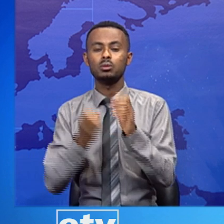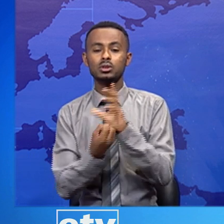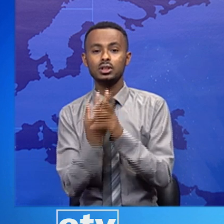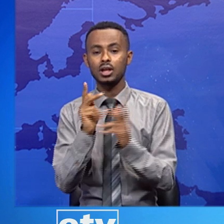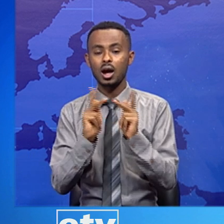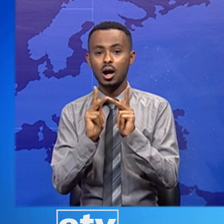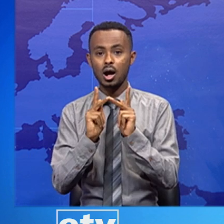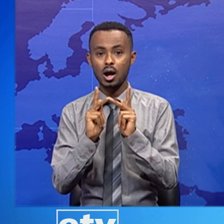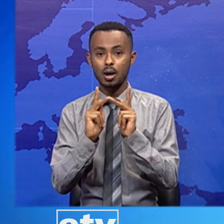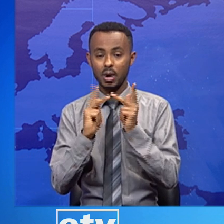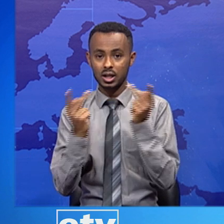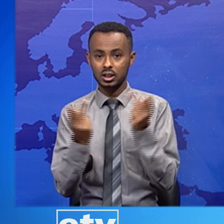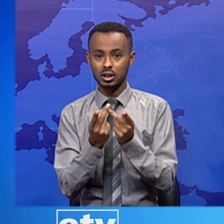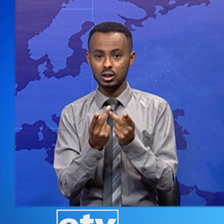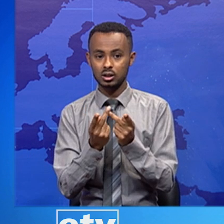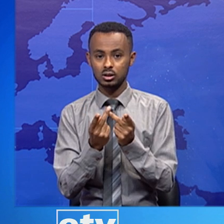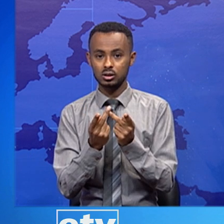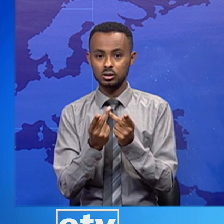ፓርቲ